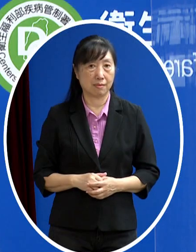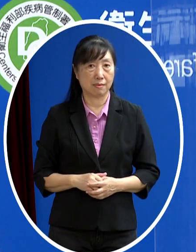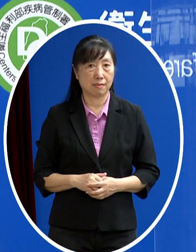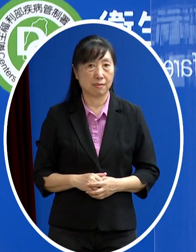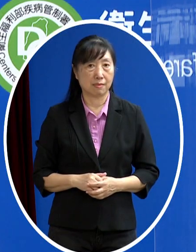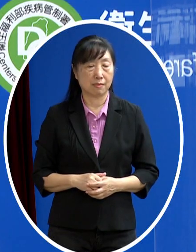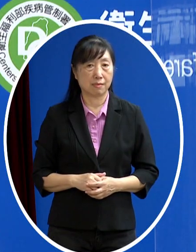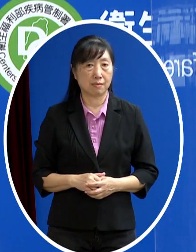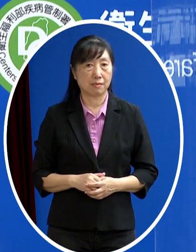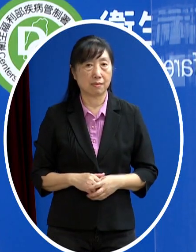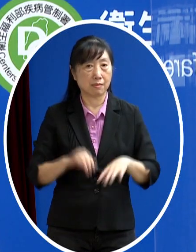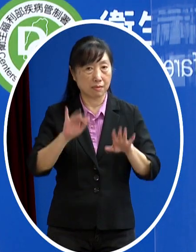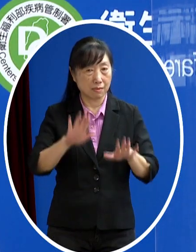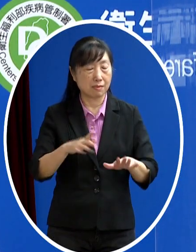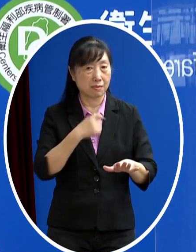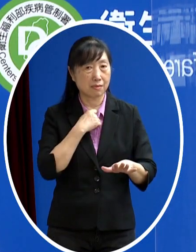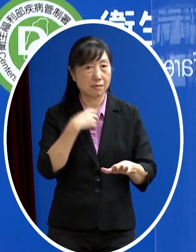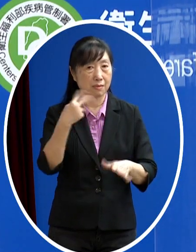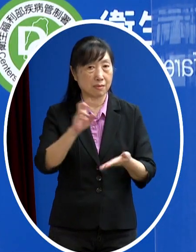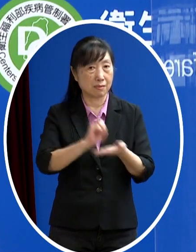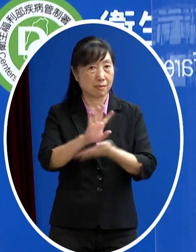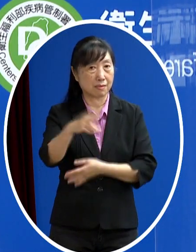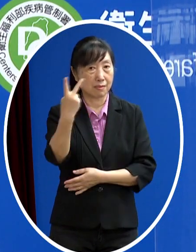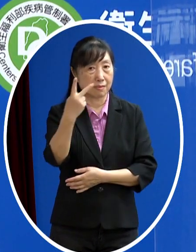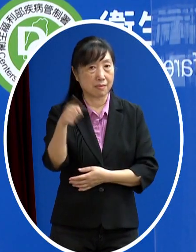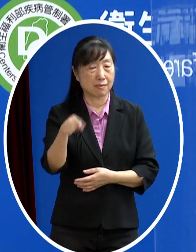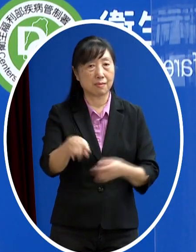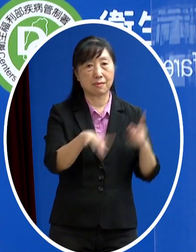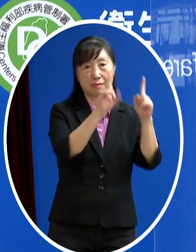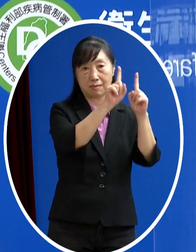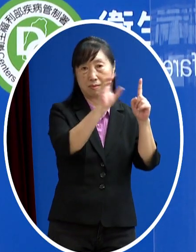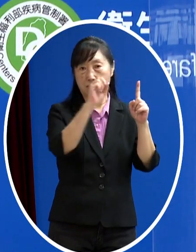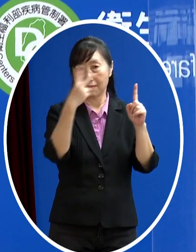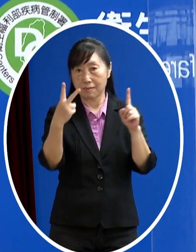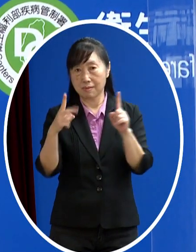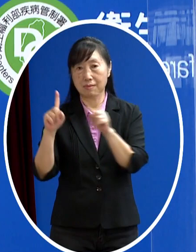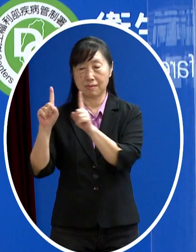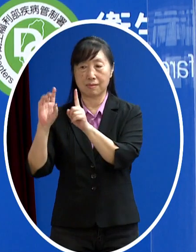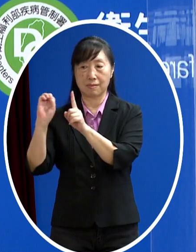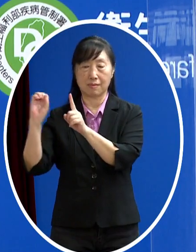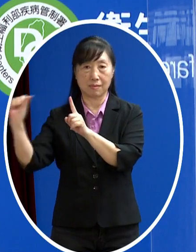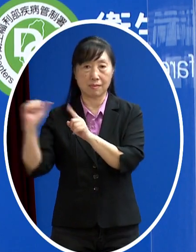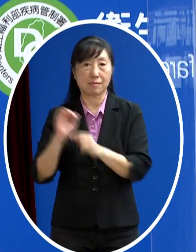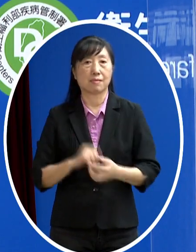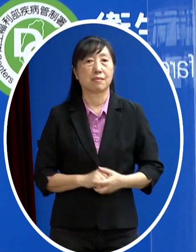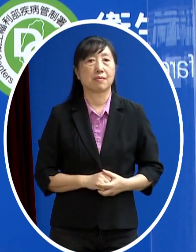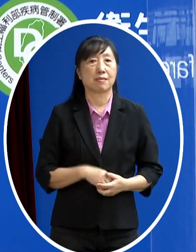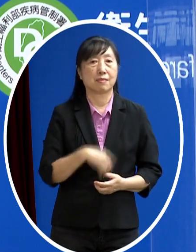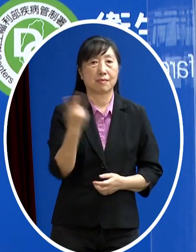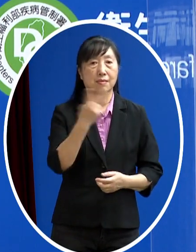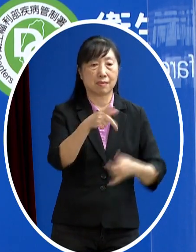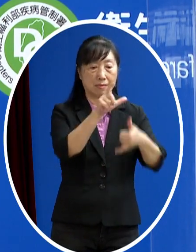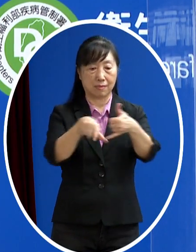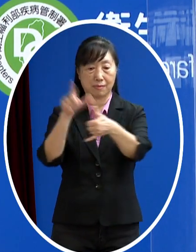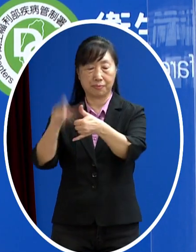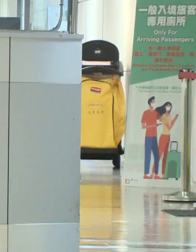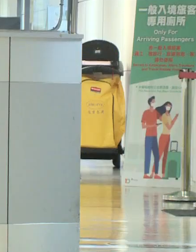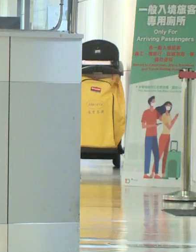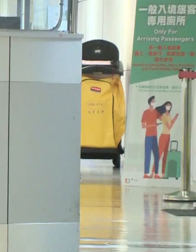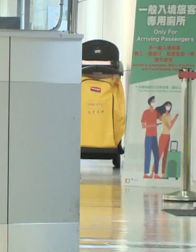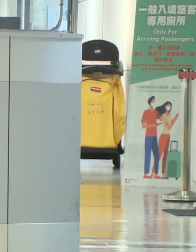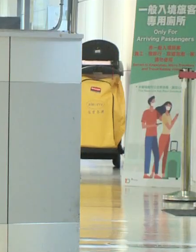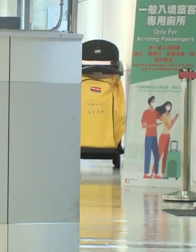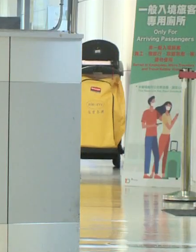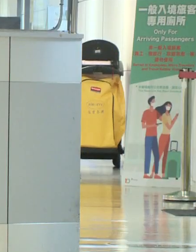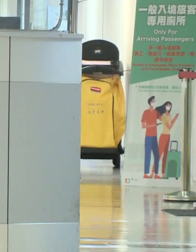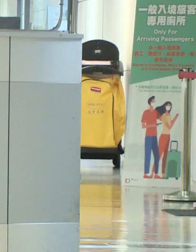那今天我们跟他要多报告哈两个案例哈，是1102跟1105。 华航机组员1272位回